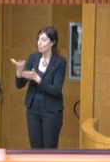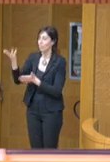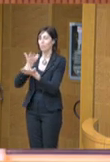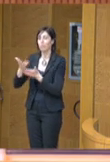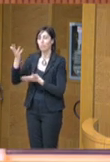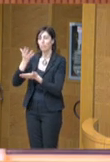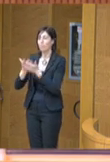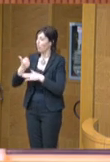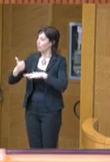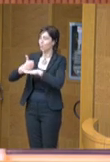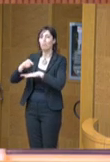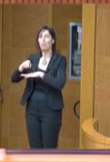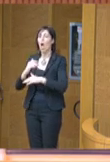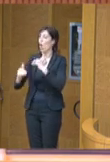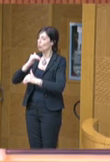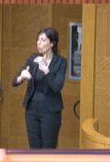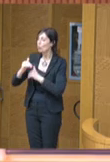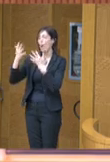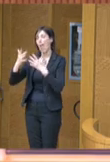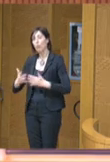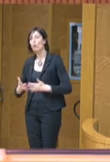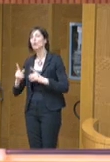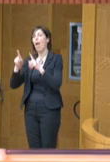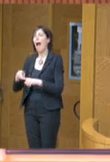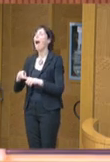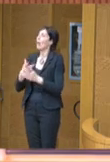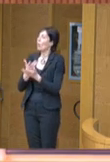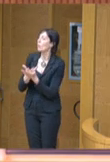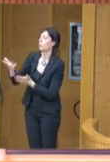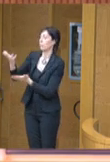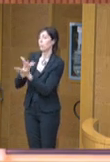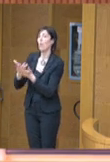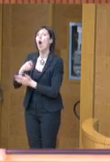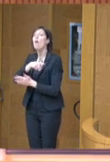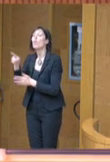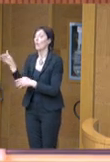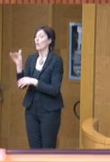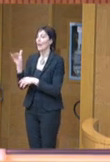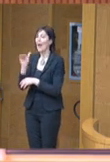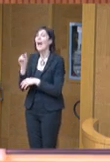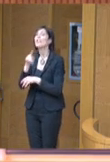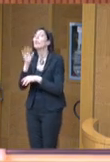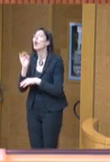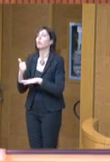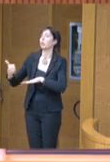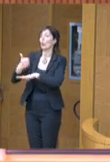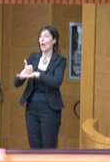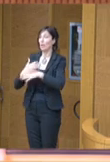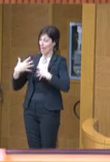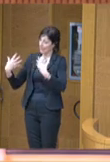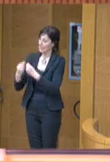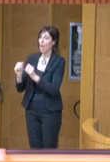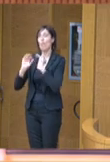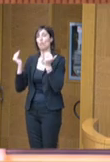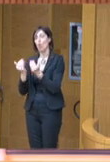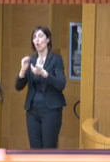nella costruzione, nell'elaborazione e nella presentazione, perché siete voi naturalmente i protagonisti insieme al mondo